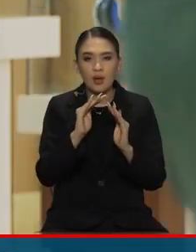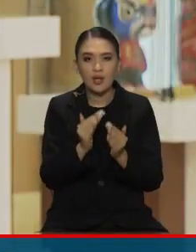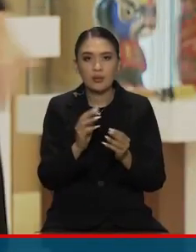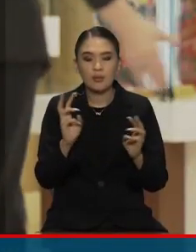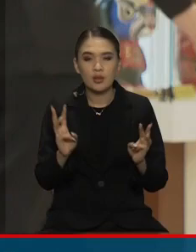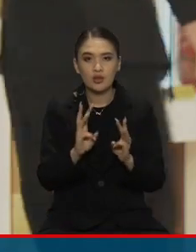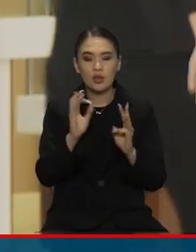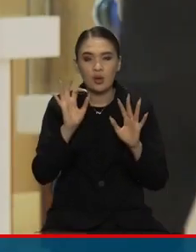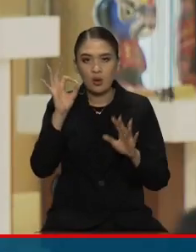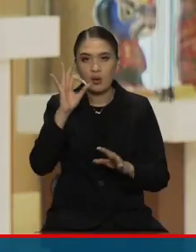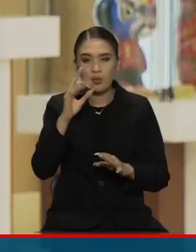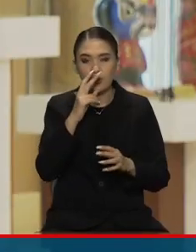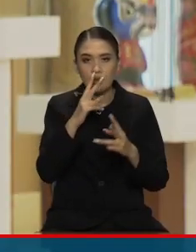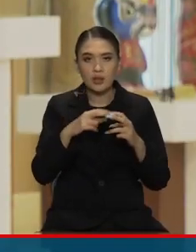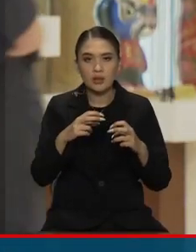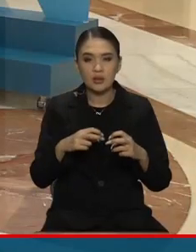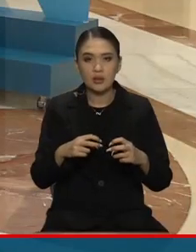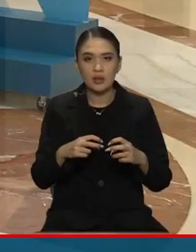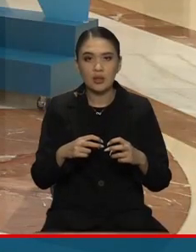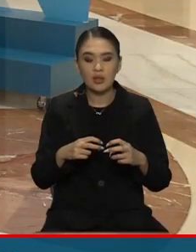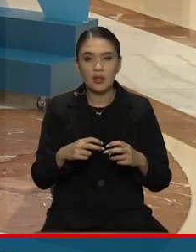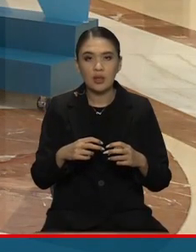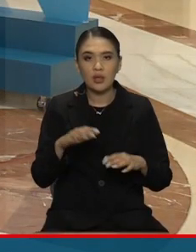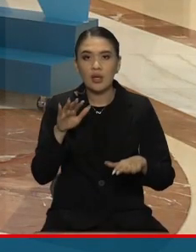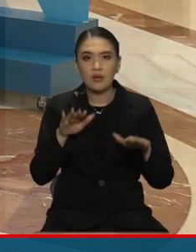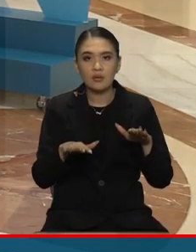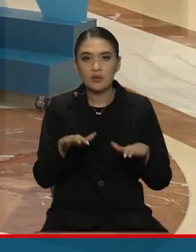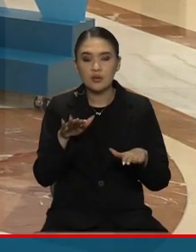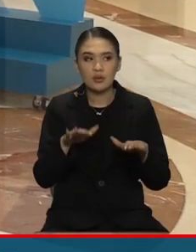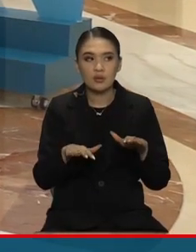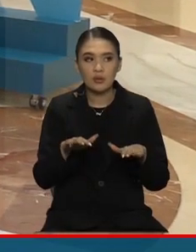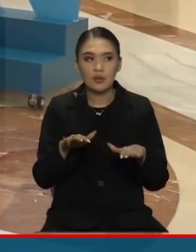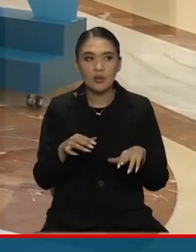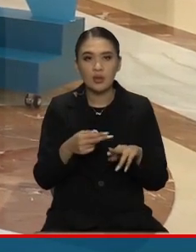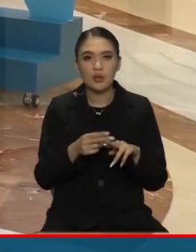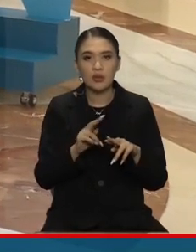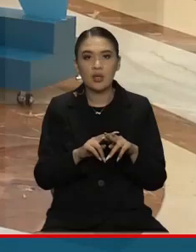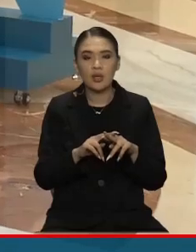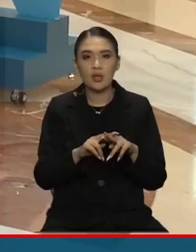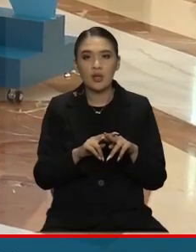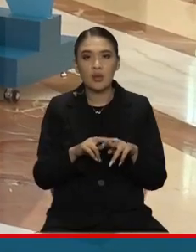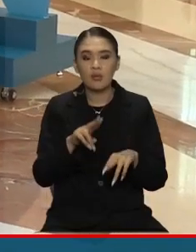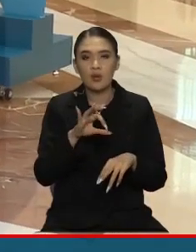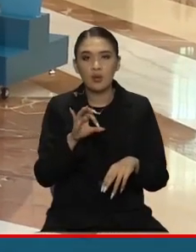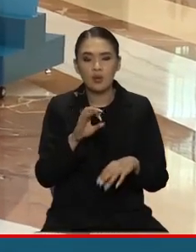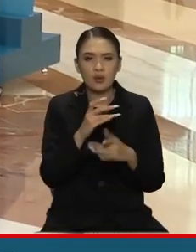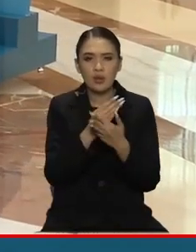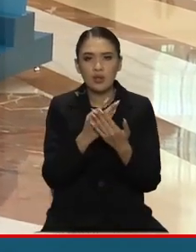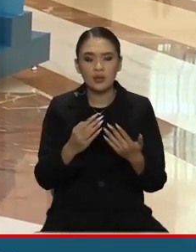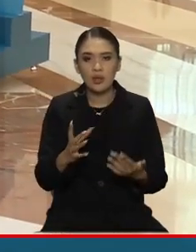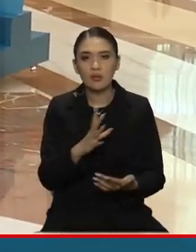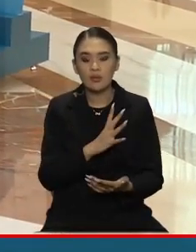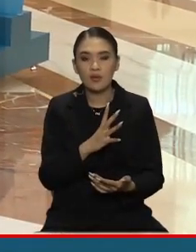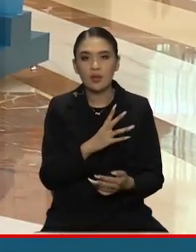комплексы это навесное оборудование бороны культиваторы плуги и так далее И конечно